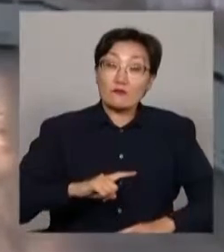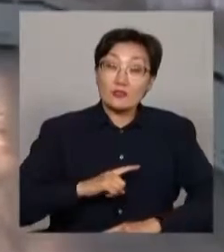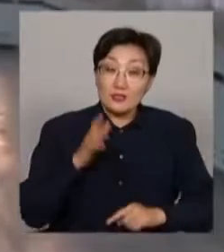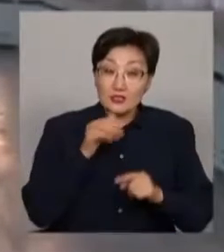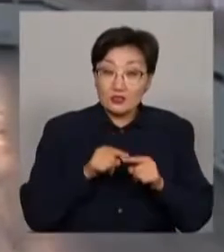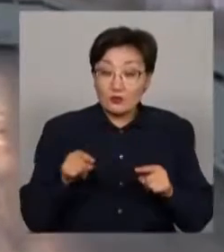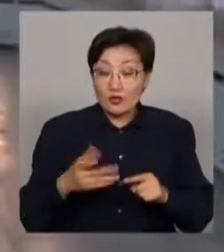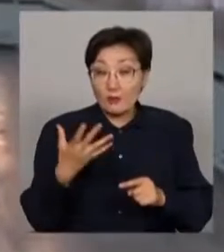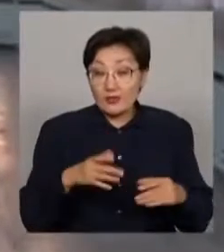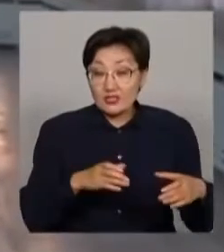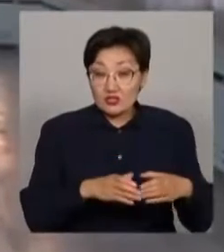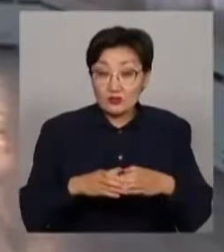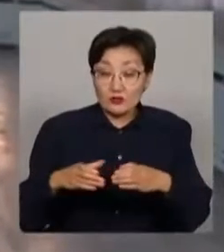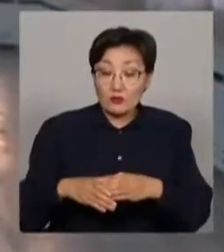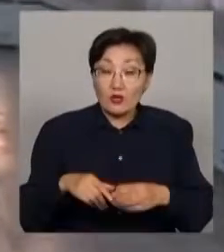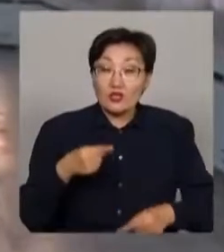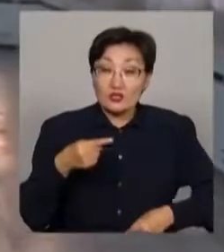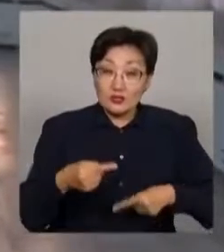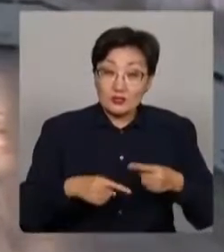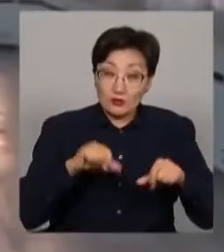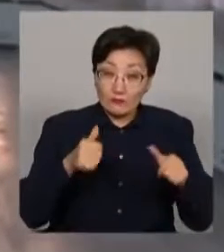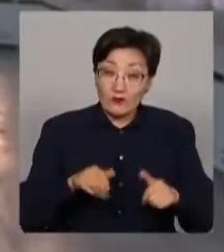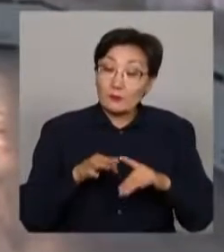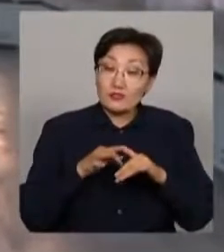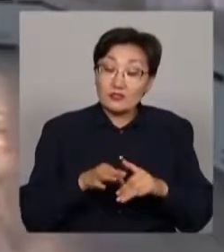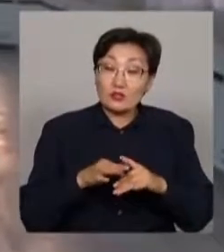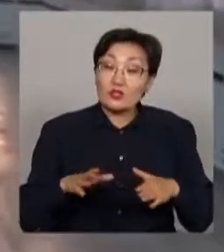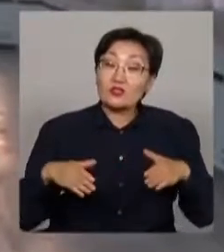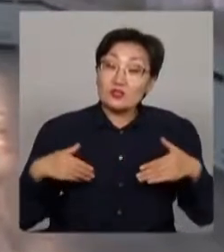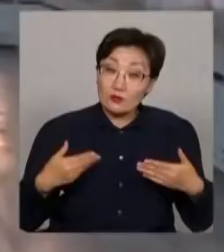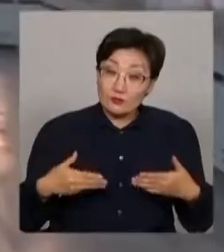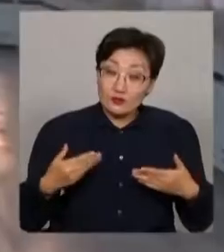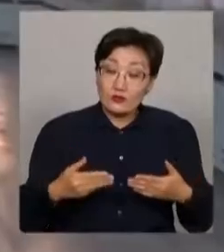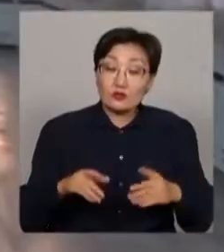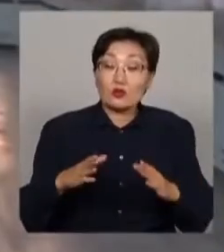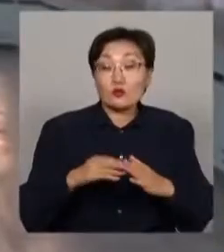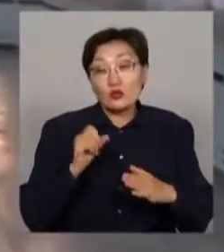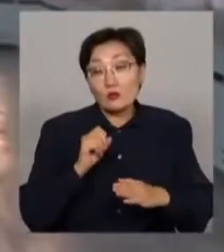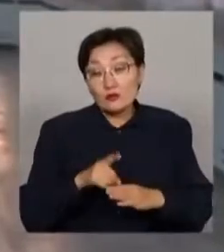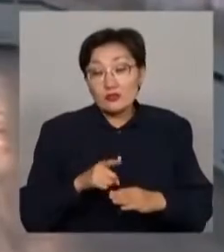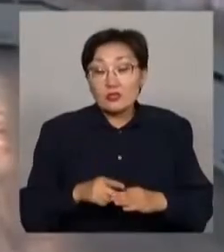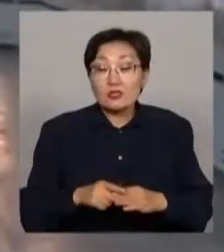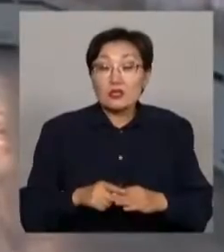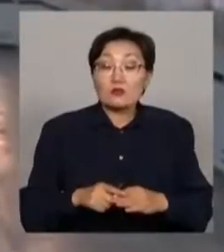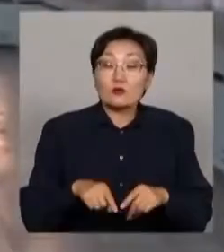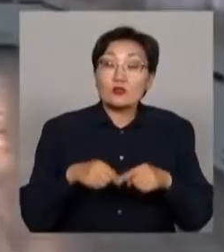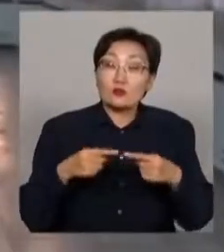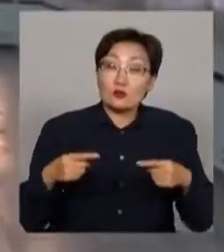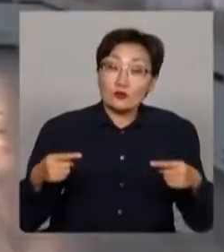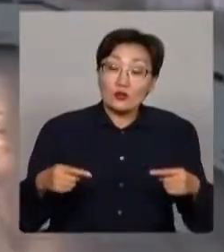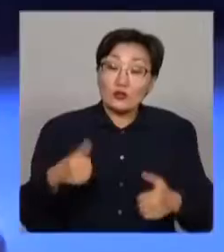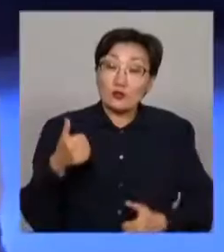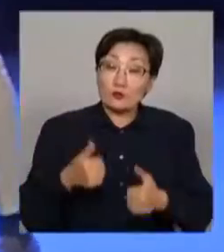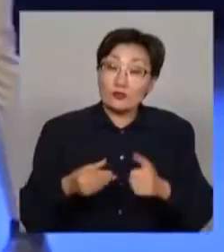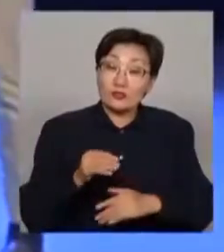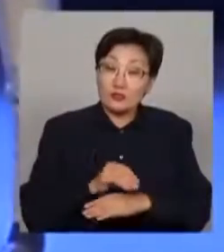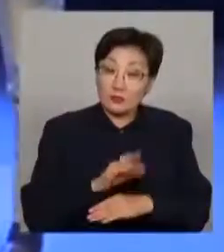бізде 5 командамен дәстүрлі түрде өтеді. Яғни сәлемдесу, үй тапсырмасы, жамбату секілді конкурстарды